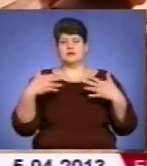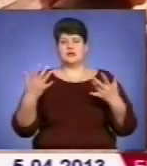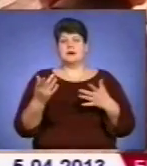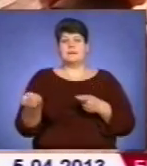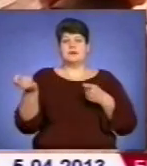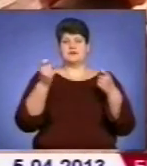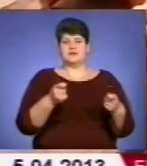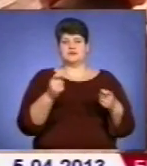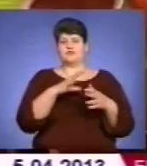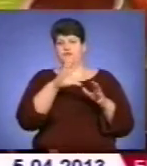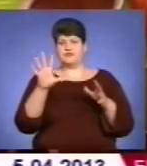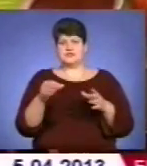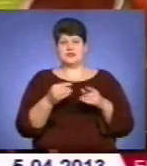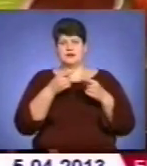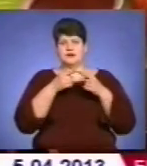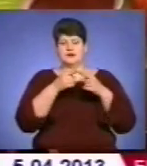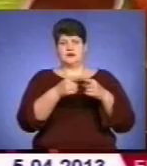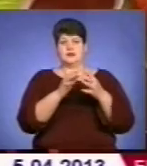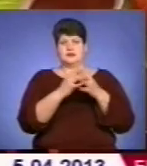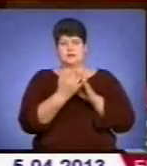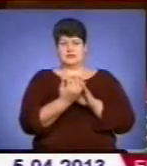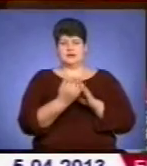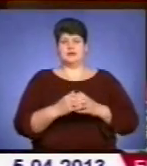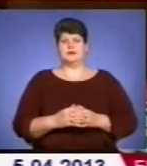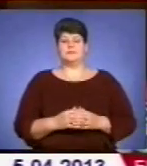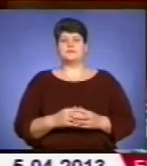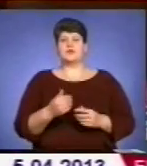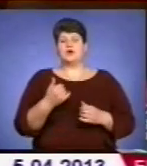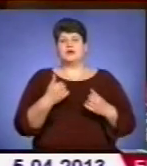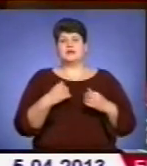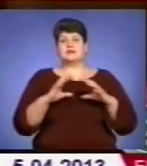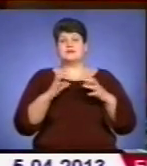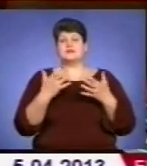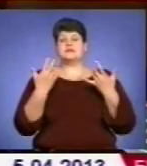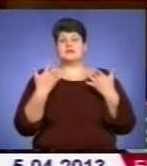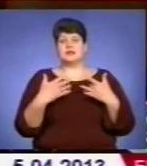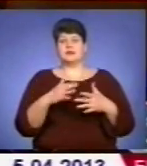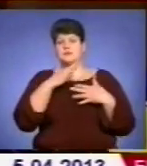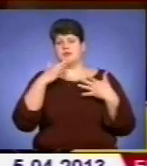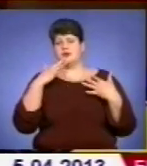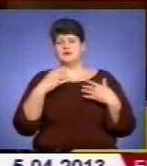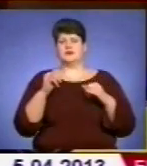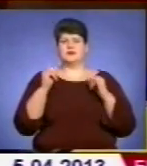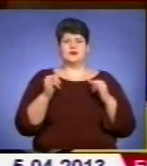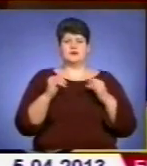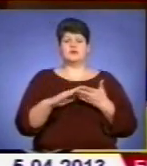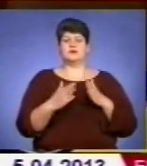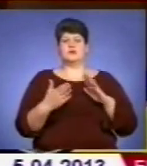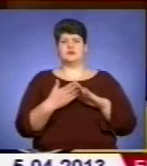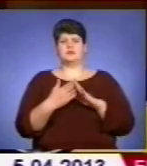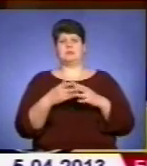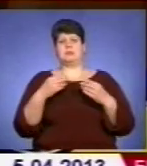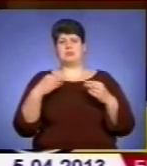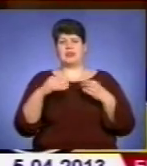Привіз усе із віддаленого хутора. Там його майстерня. Наш світ настільки наповнений негативністю, по-перше, пластиком,